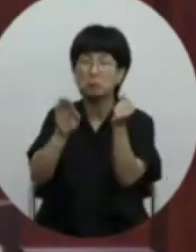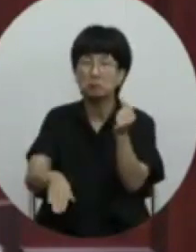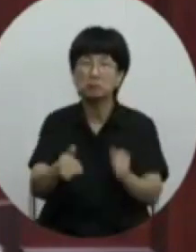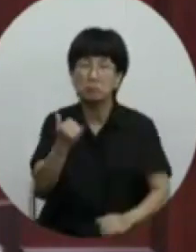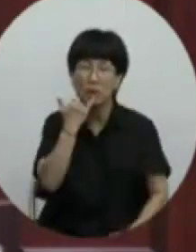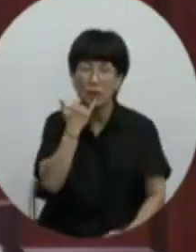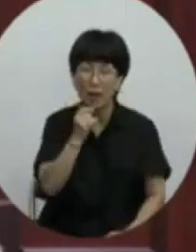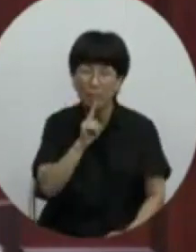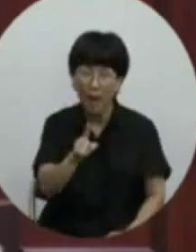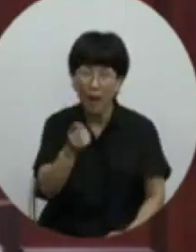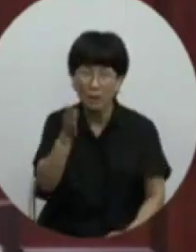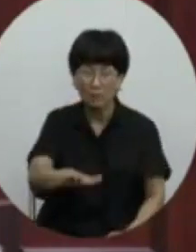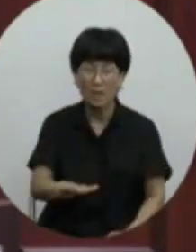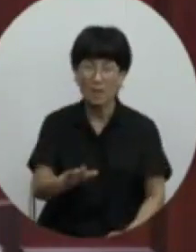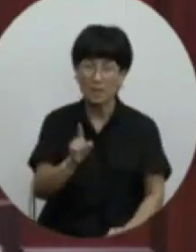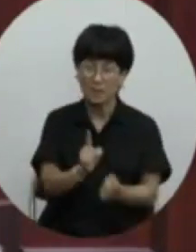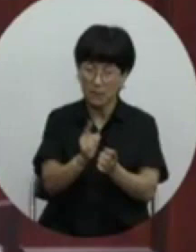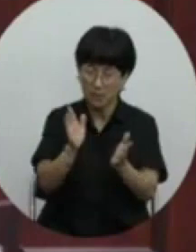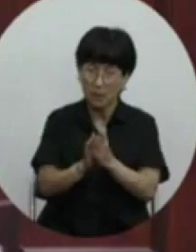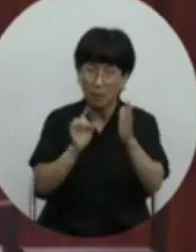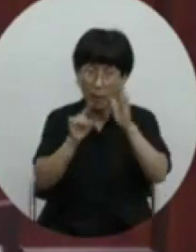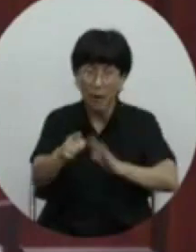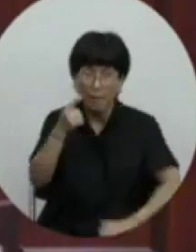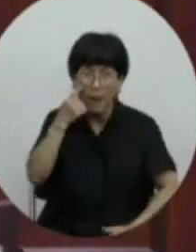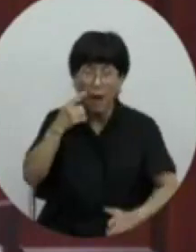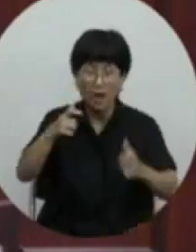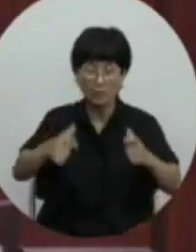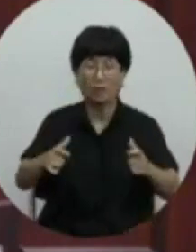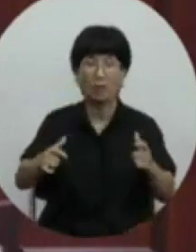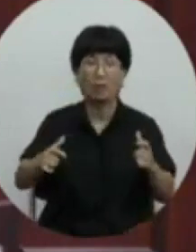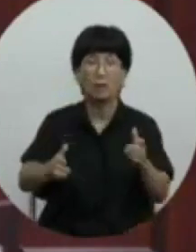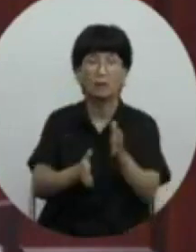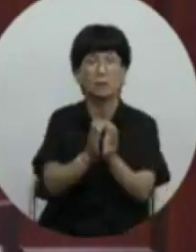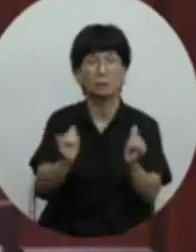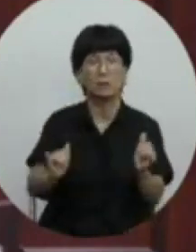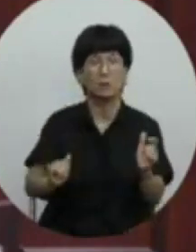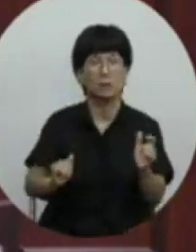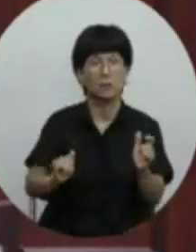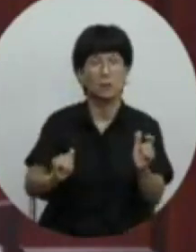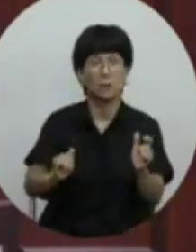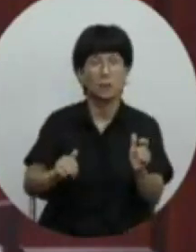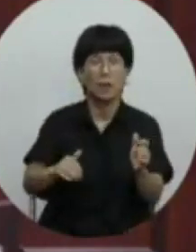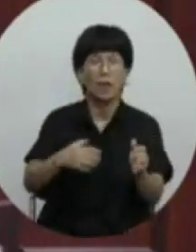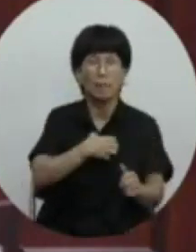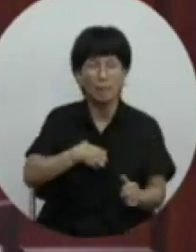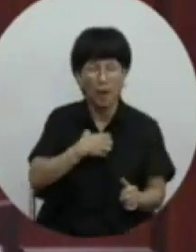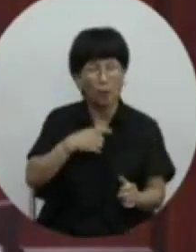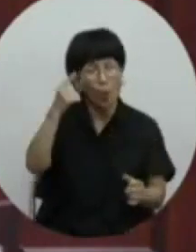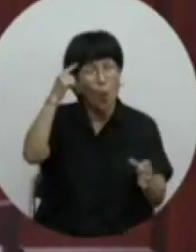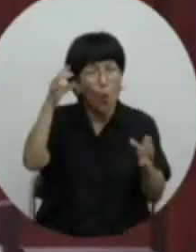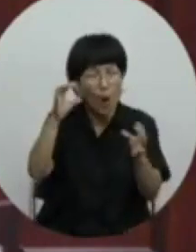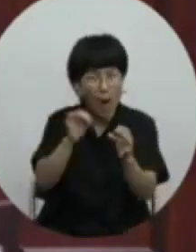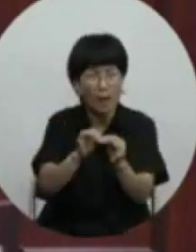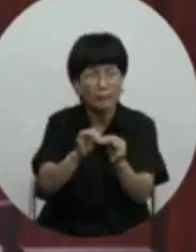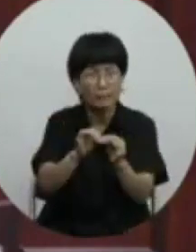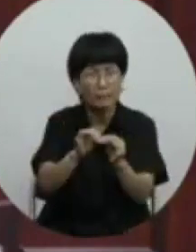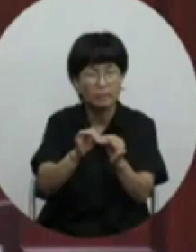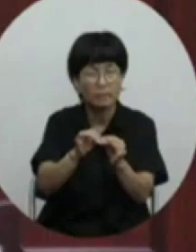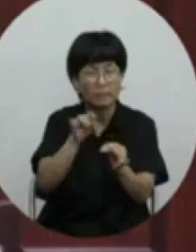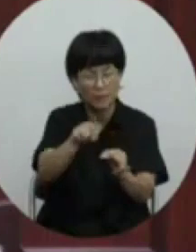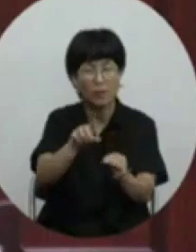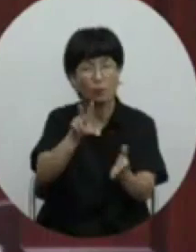할지라도 직접 피부로 체감하는 지역 주민들의 고통에 공감하고 이를 해소할 수